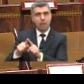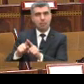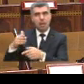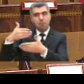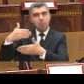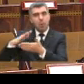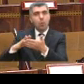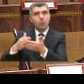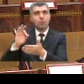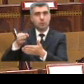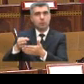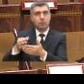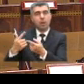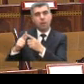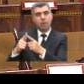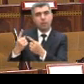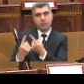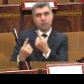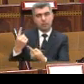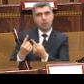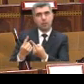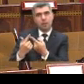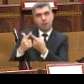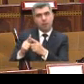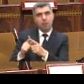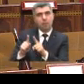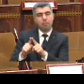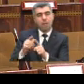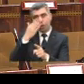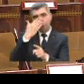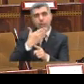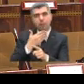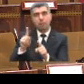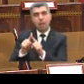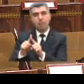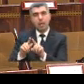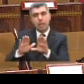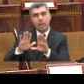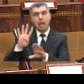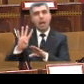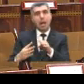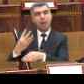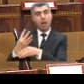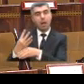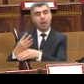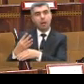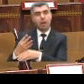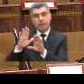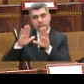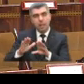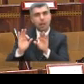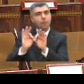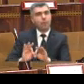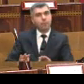زعما انتم تخدموها، ولكن كاين محسنين اللي بغي، لان هذا الدور هذا فيه الشرفاء لمده طويله اربع سنين وما جالسين بلا صلاه، يمشوا على واحد المقهى ماشي هي